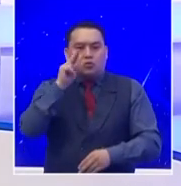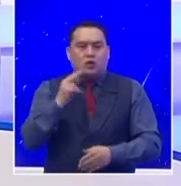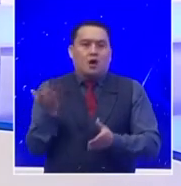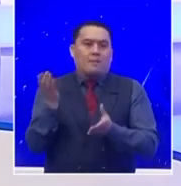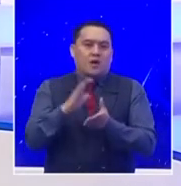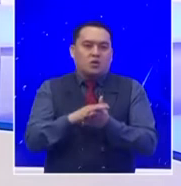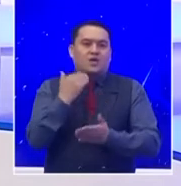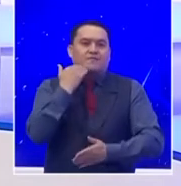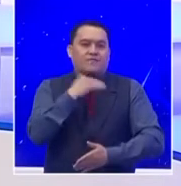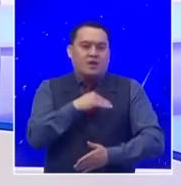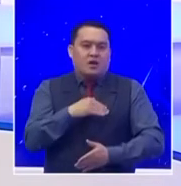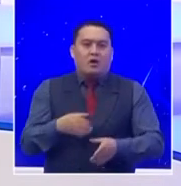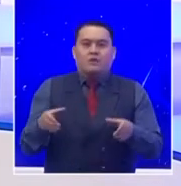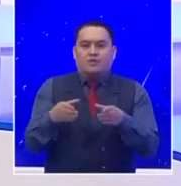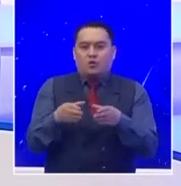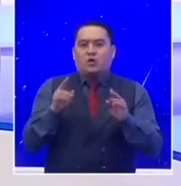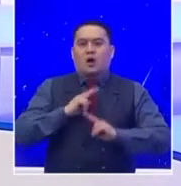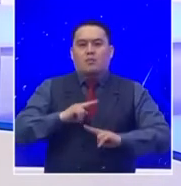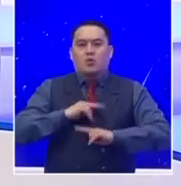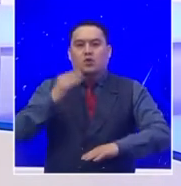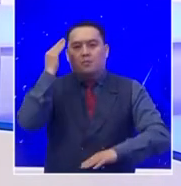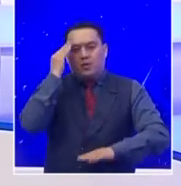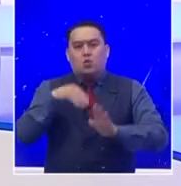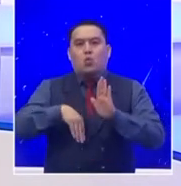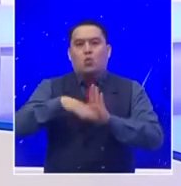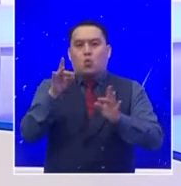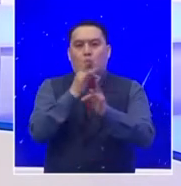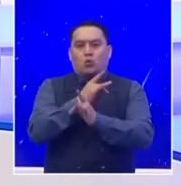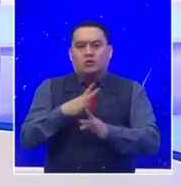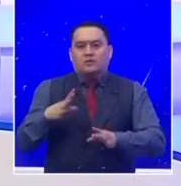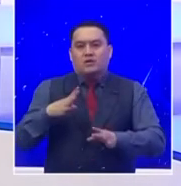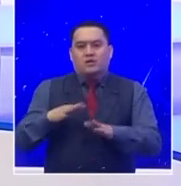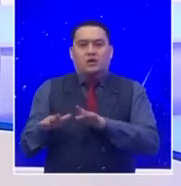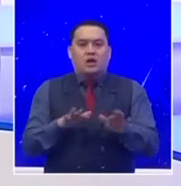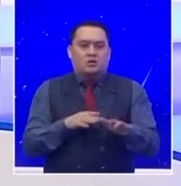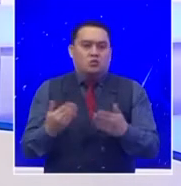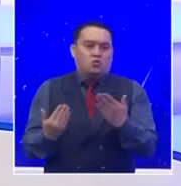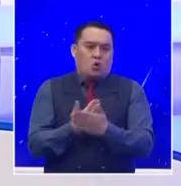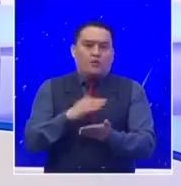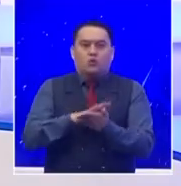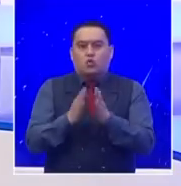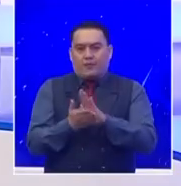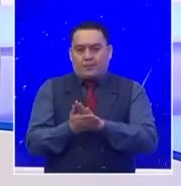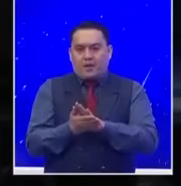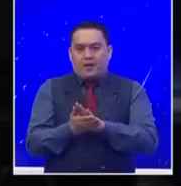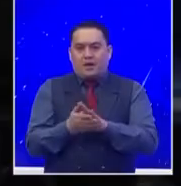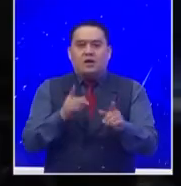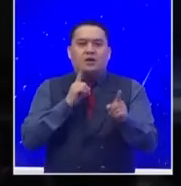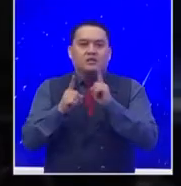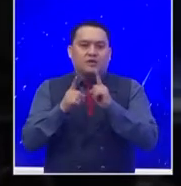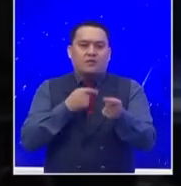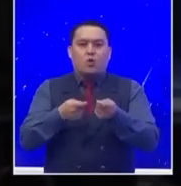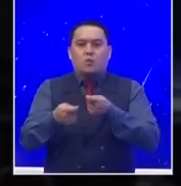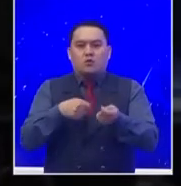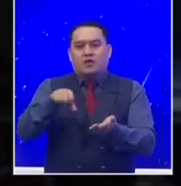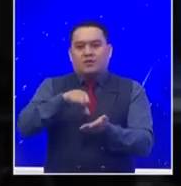познают азы эффективной корпоративной работы и методы совершенствования культурно-досуговой деятельности в современных условиях. Лекторами